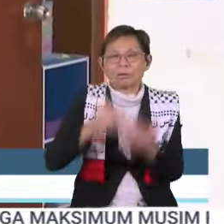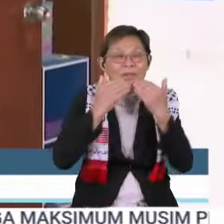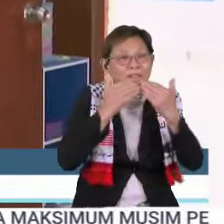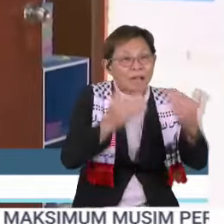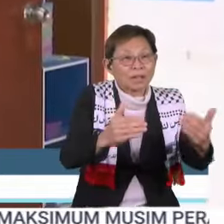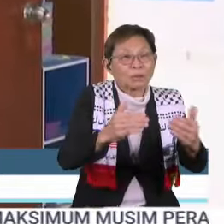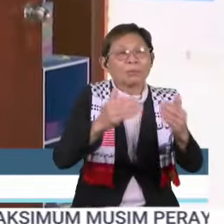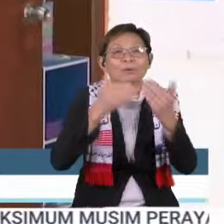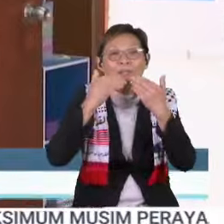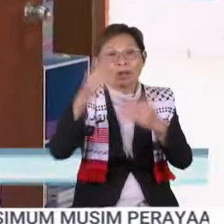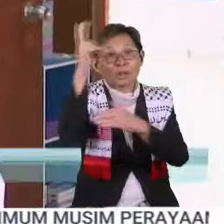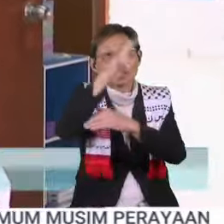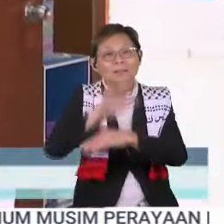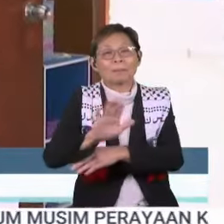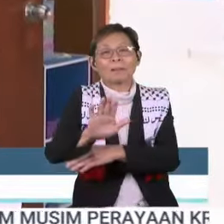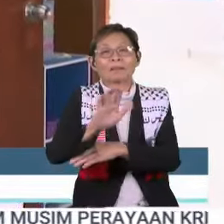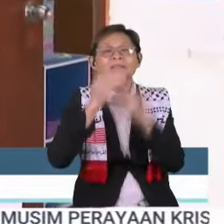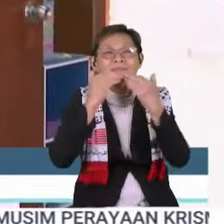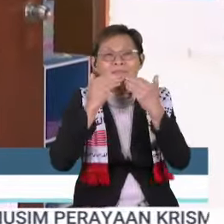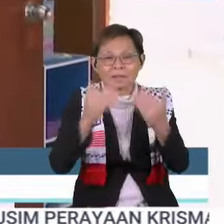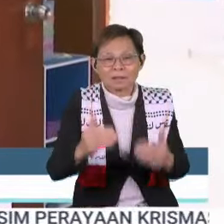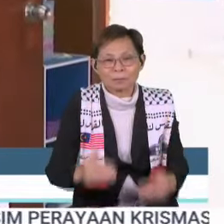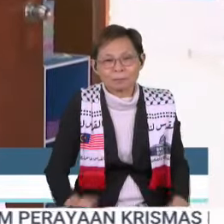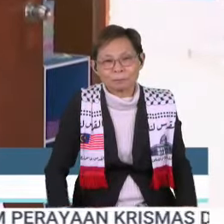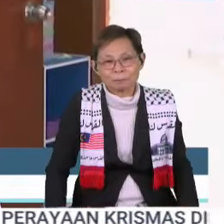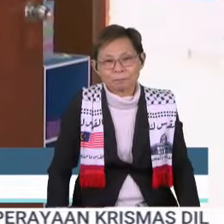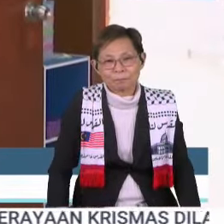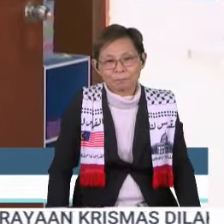kepada kerajaan Madani kerana